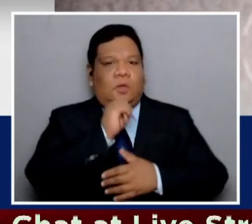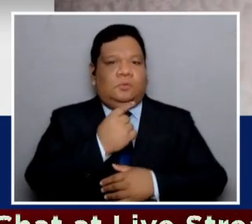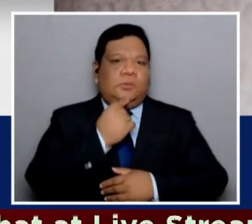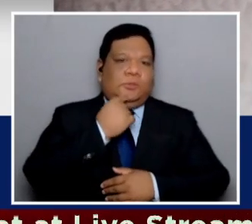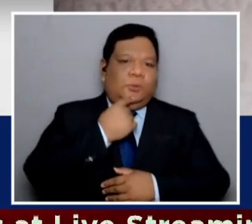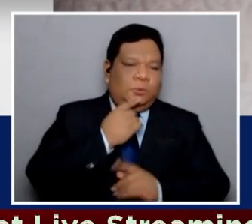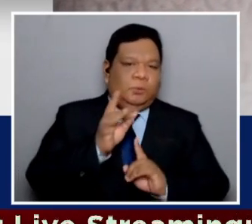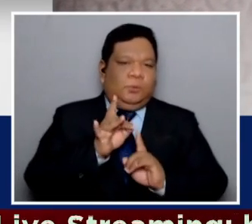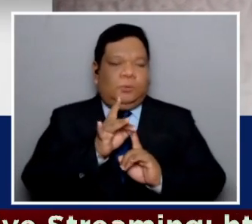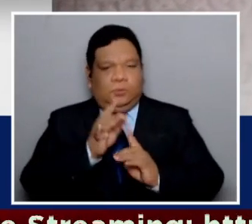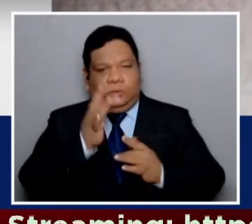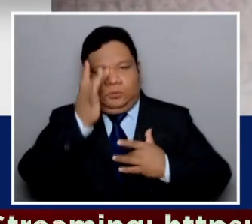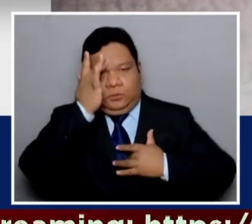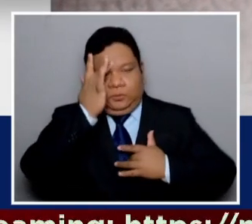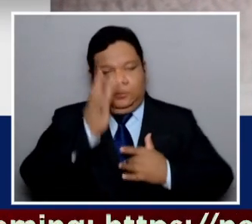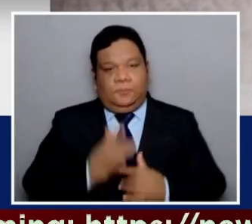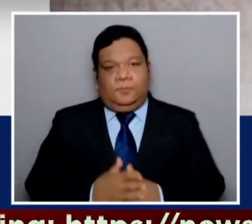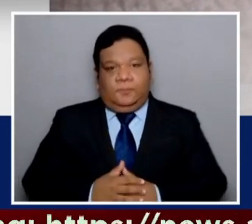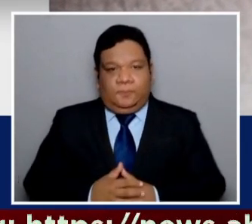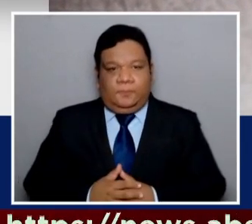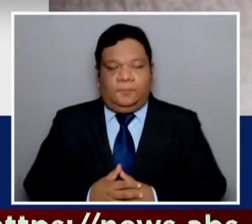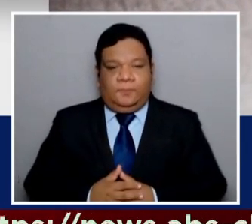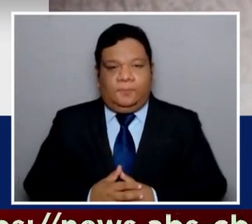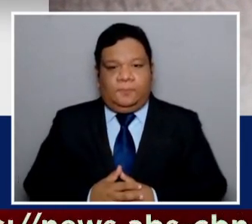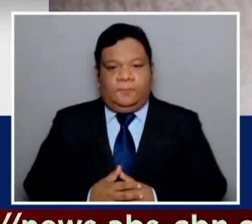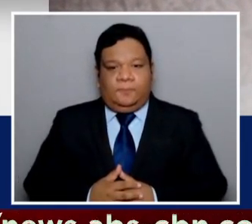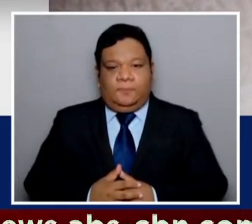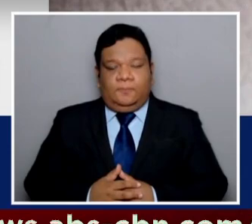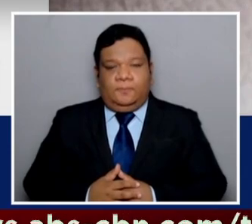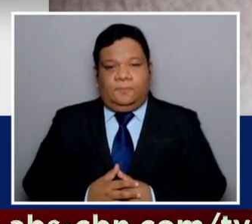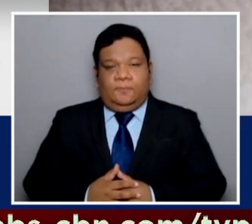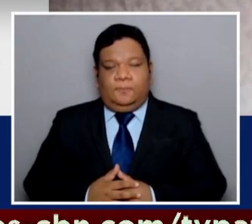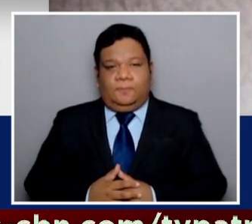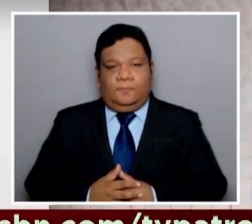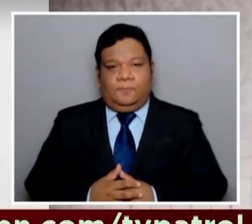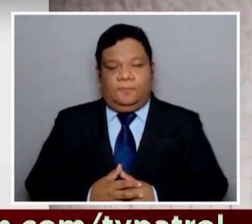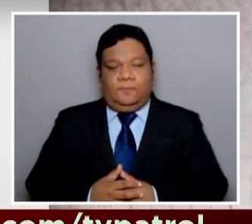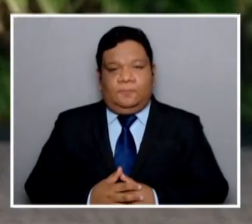na kaso nito. Wenacos, ABS-CBN News.